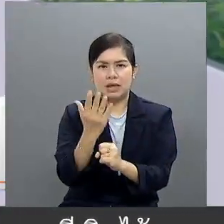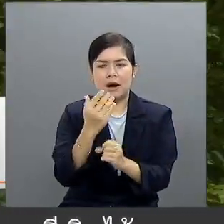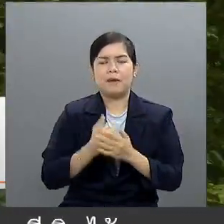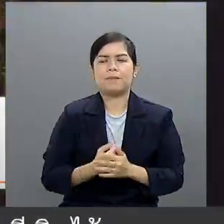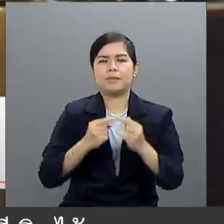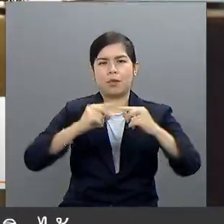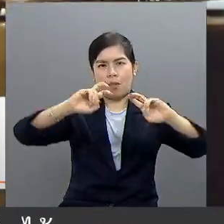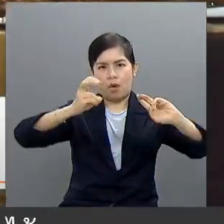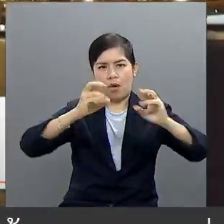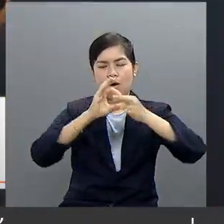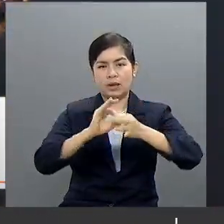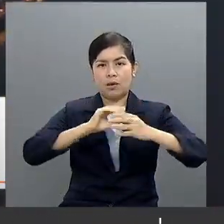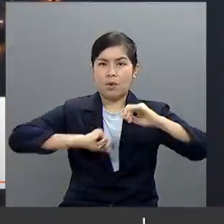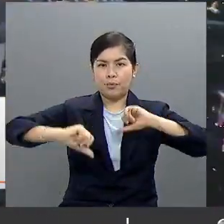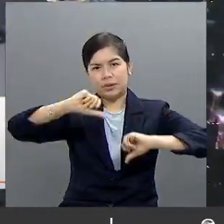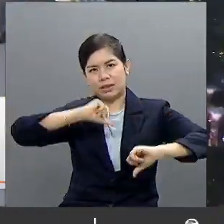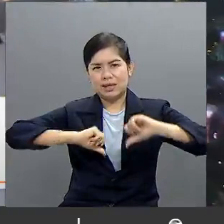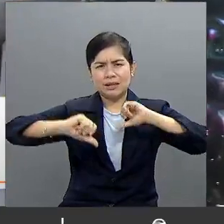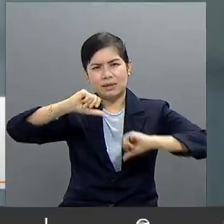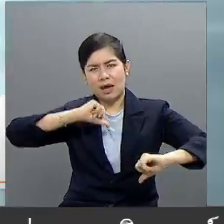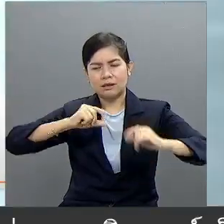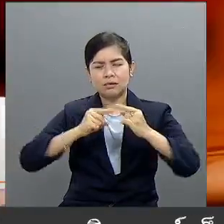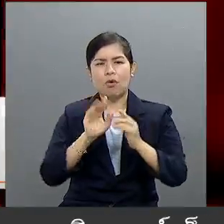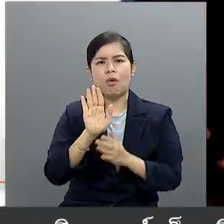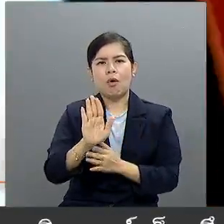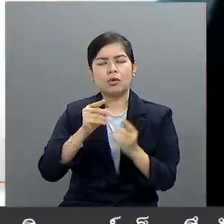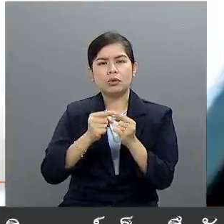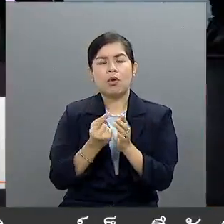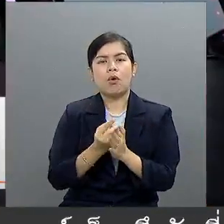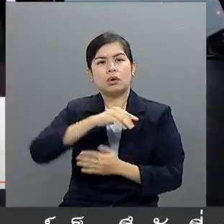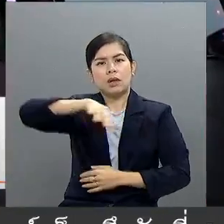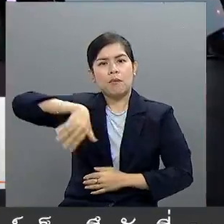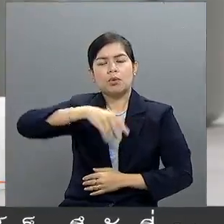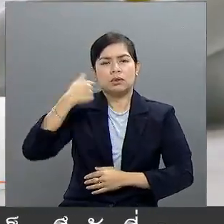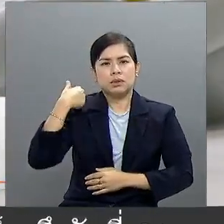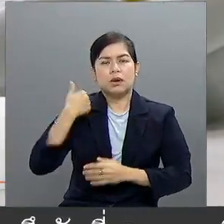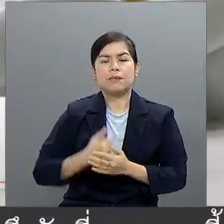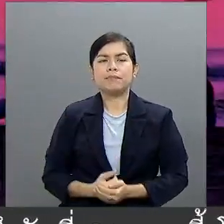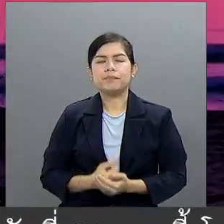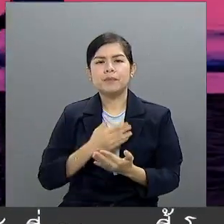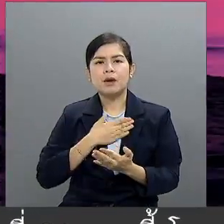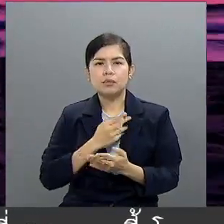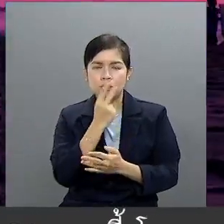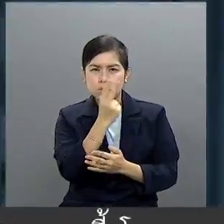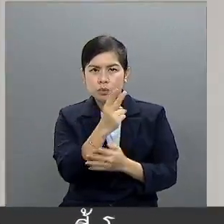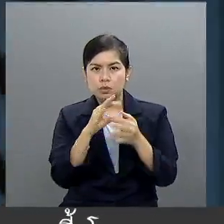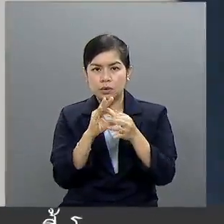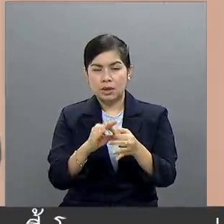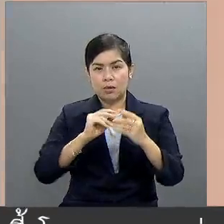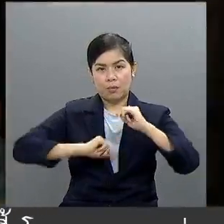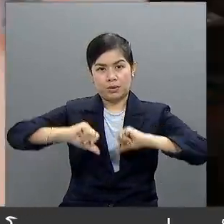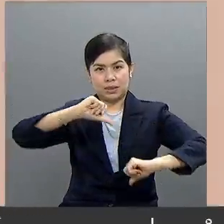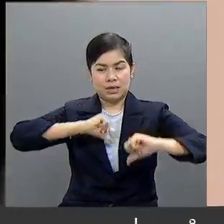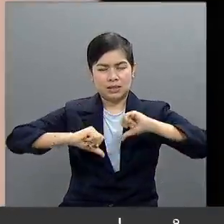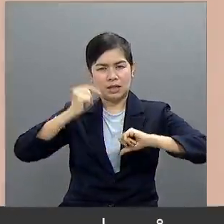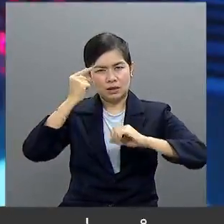าสตร์รอบตัวโดยถ่ายทอดออกมาภายใต้แนวคิดมองมุมวิทย์ชีวิตเปลี่ยนที่ตั้งใจให้เกิดการเปลี่ยนแปลงมุ